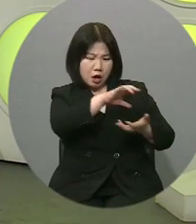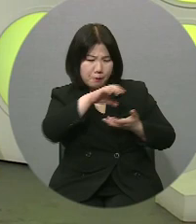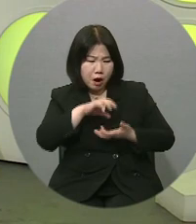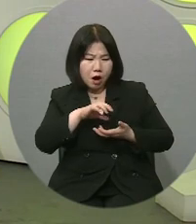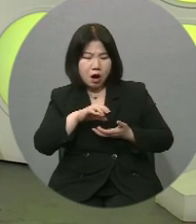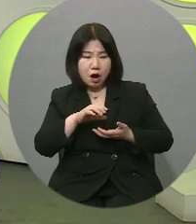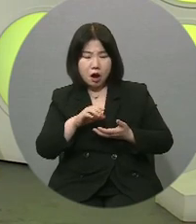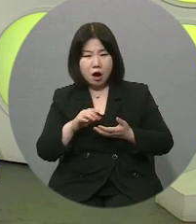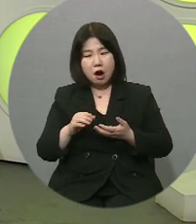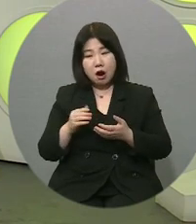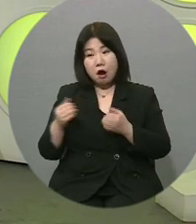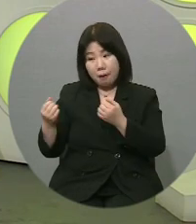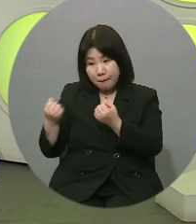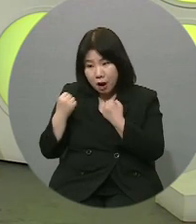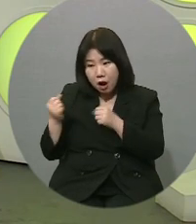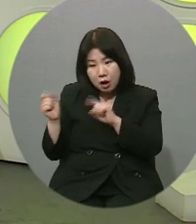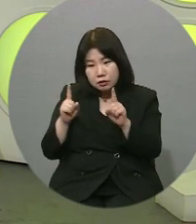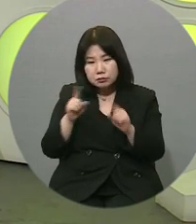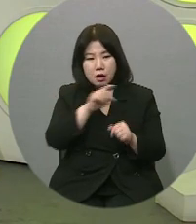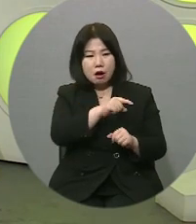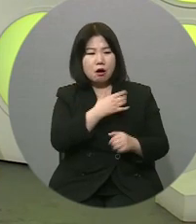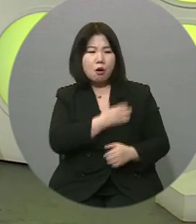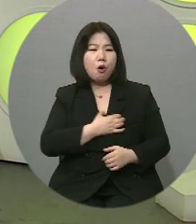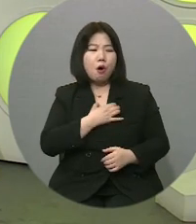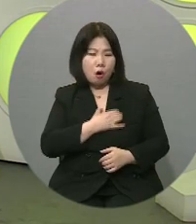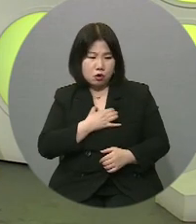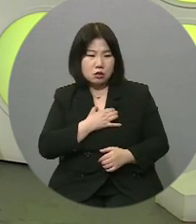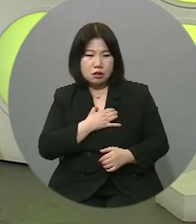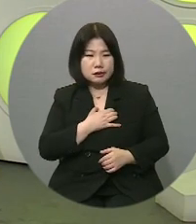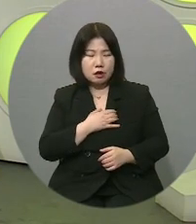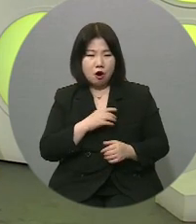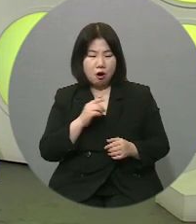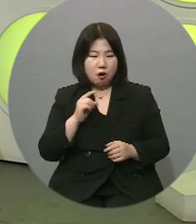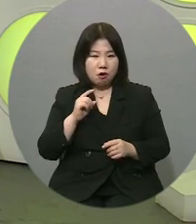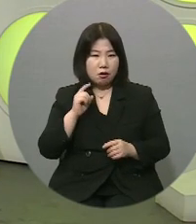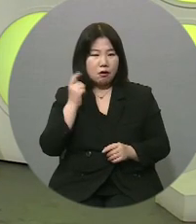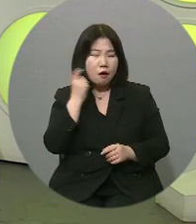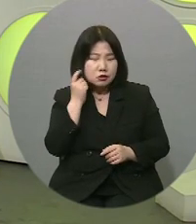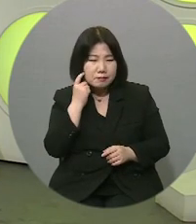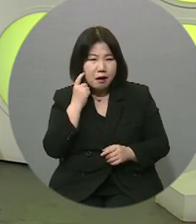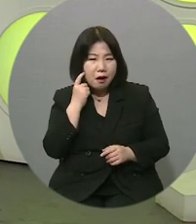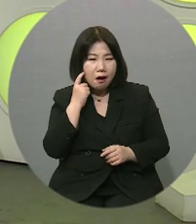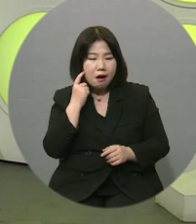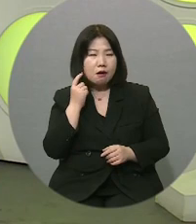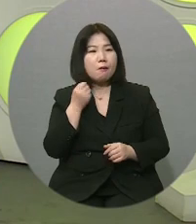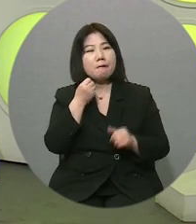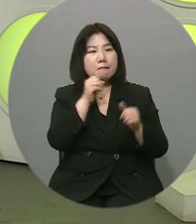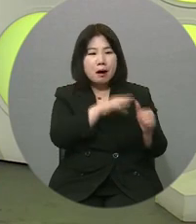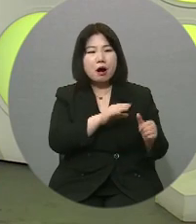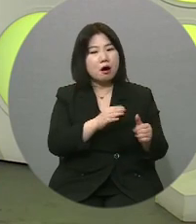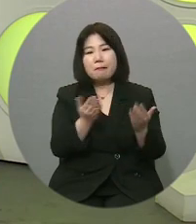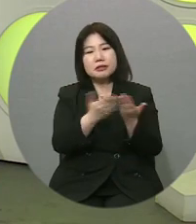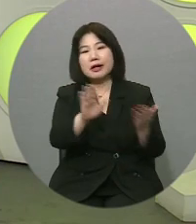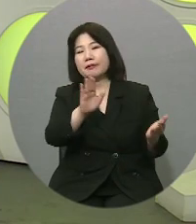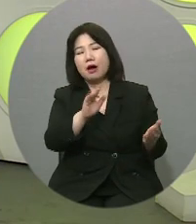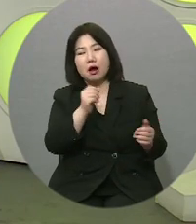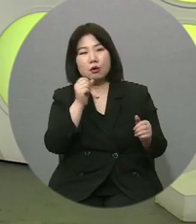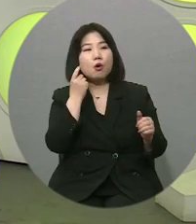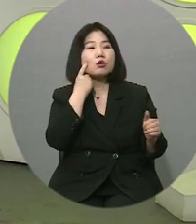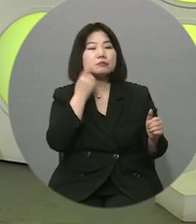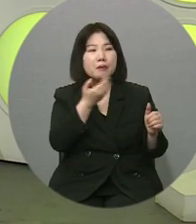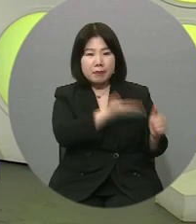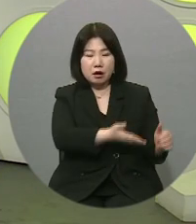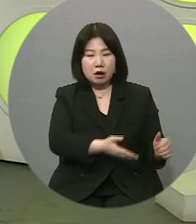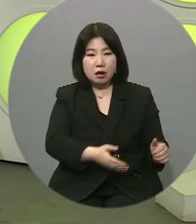사실 수 있지만 아들의 건강이 걱정이 돼서 일부러 선의의 거짓말을 하신 거잖아요. 부적합하다고.